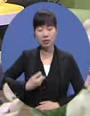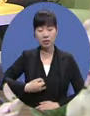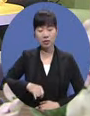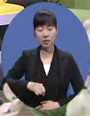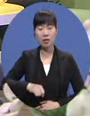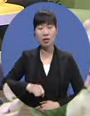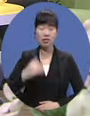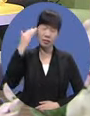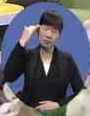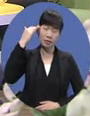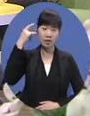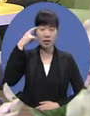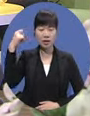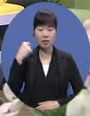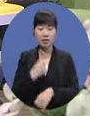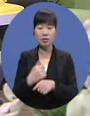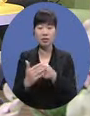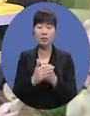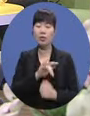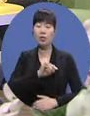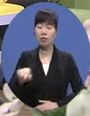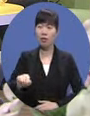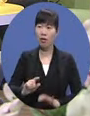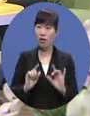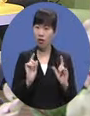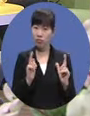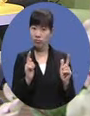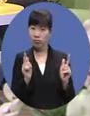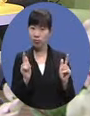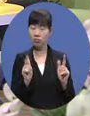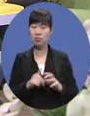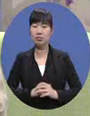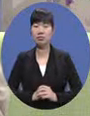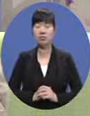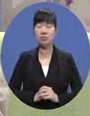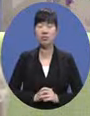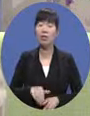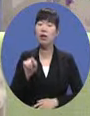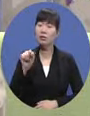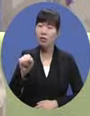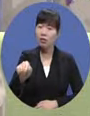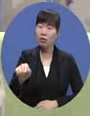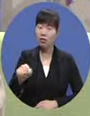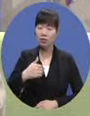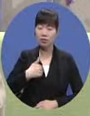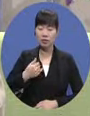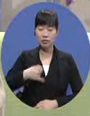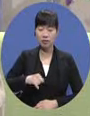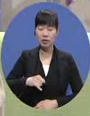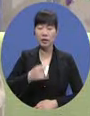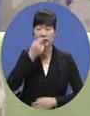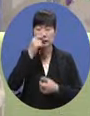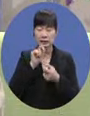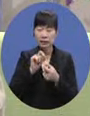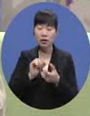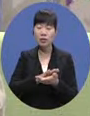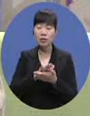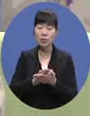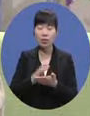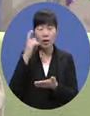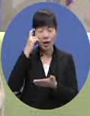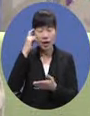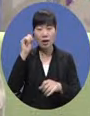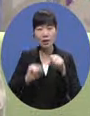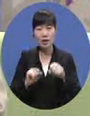승현이를 괴롭힌다고 생각해서 왔어. 아닌데요? 애들이 그러거든요. 네. 그래, 너는 우리 승현이하고 친하게 놀려고